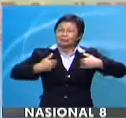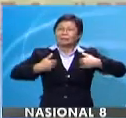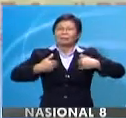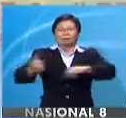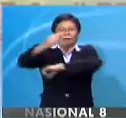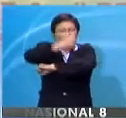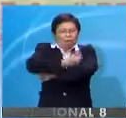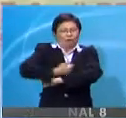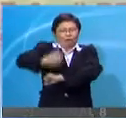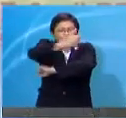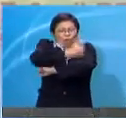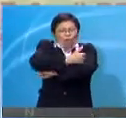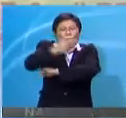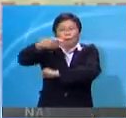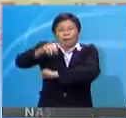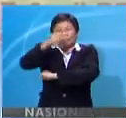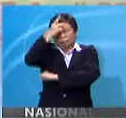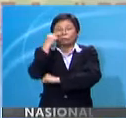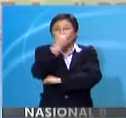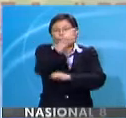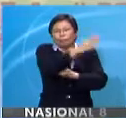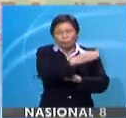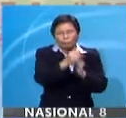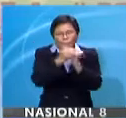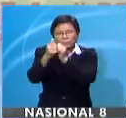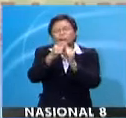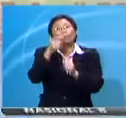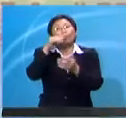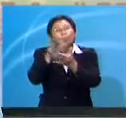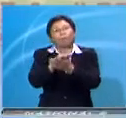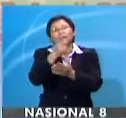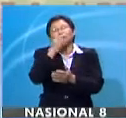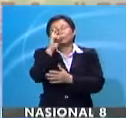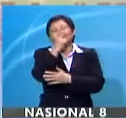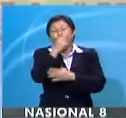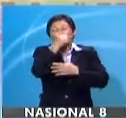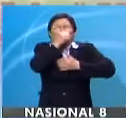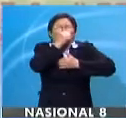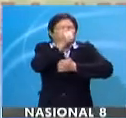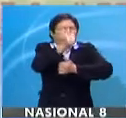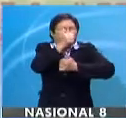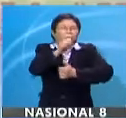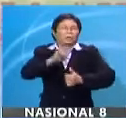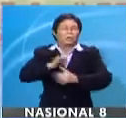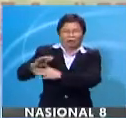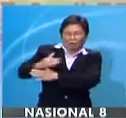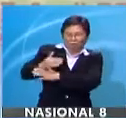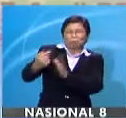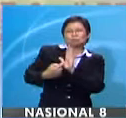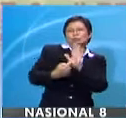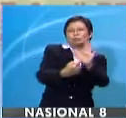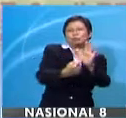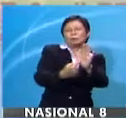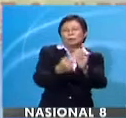dihoskan oleh Perdana Menteri Datuk Seri Najib Tun Razak bersama dengan isteri Datin Seri Rosmah Mansor. Apa yang menarik, mungkin juga saya boleh kongsikan persembahan yang